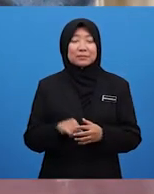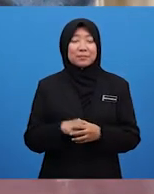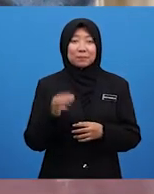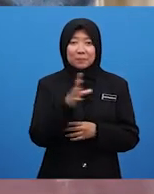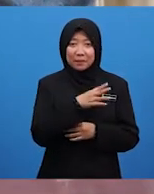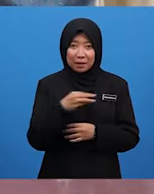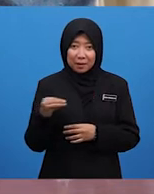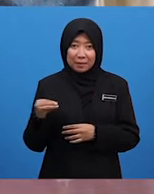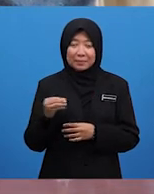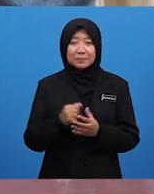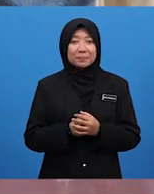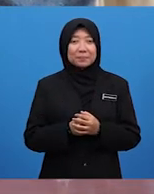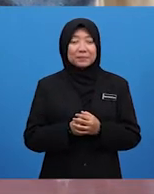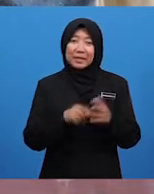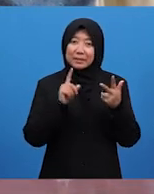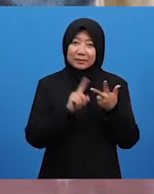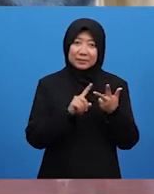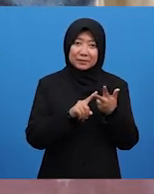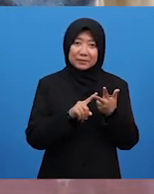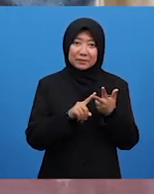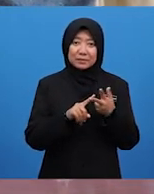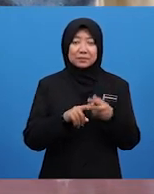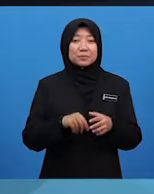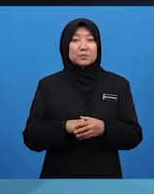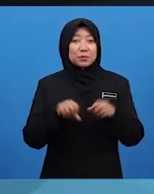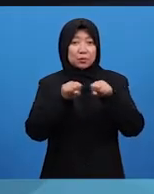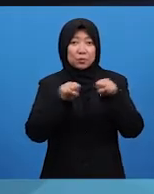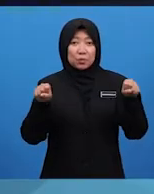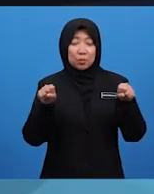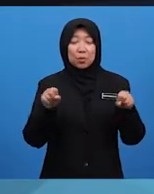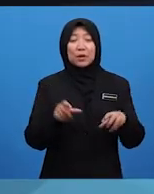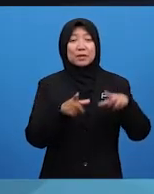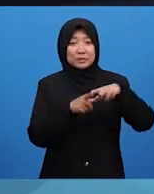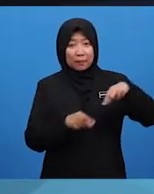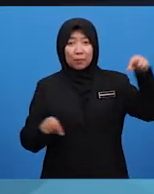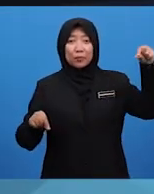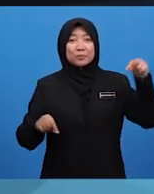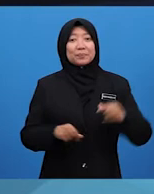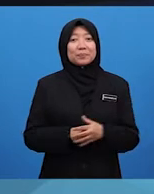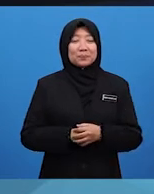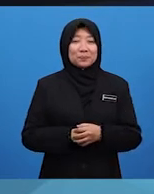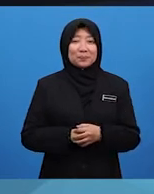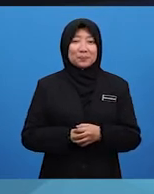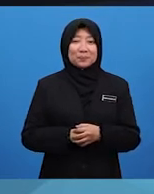Dan yang ketiga ialah smoke Jepun. Smoke